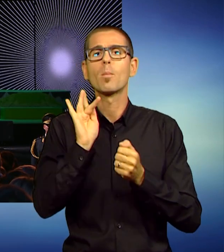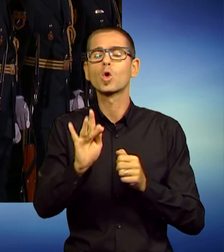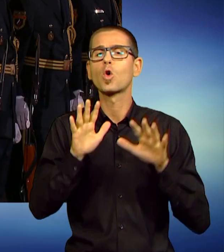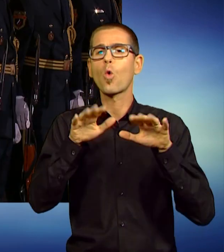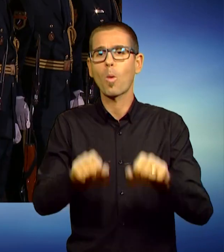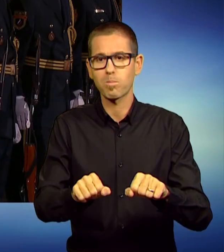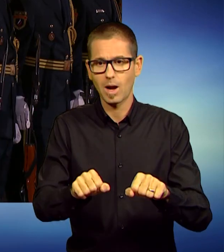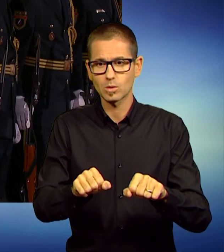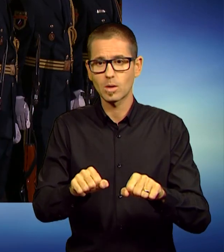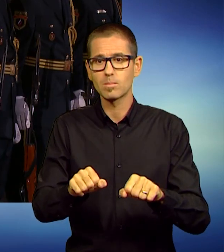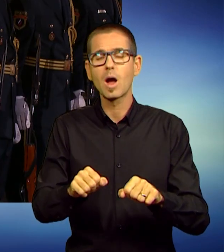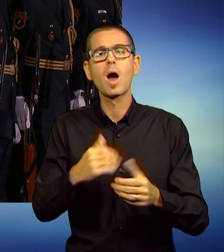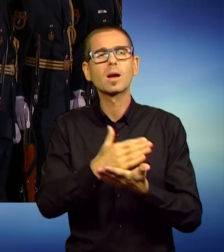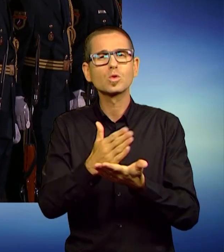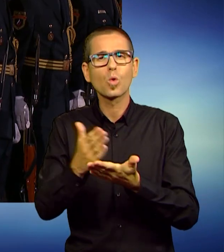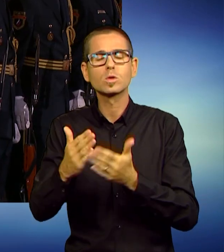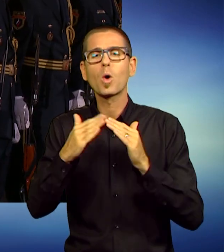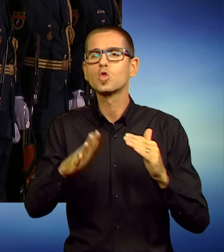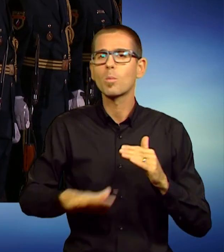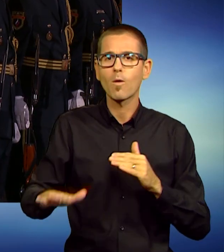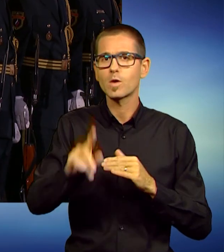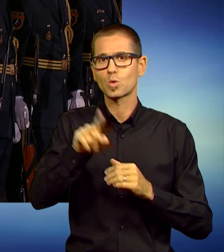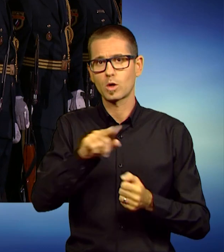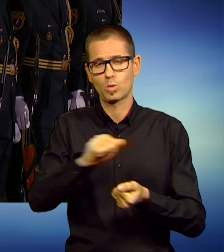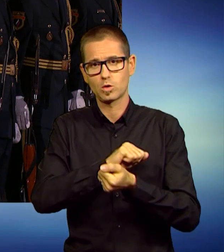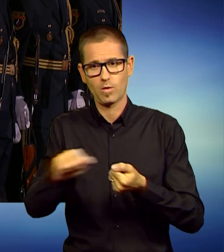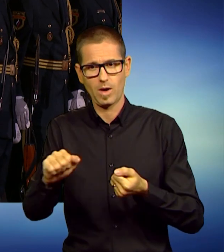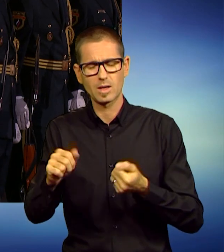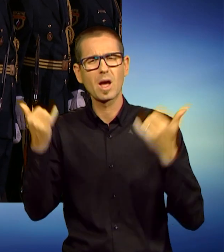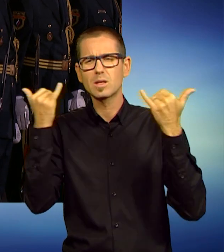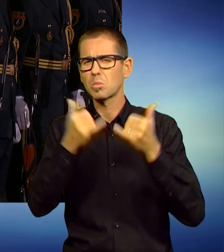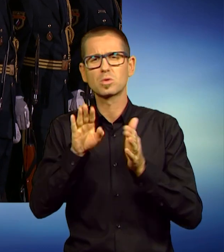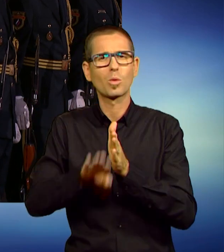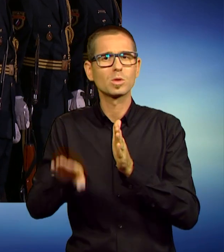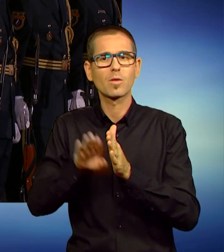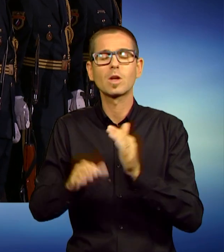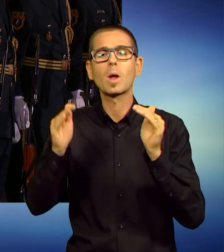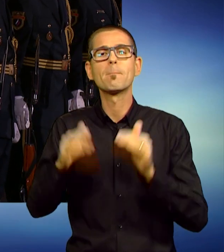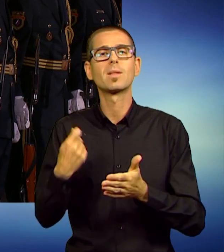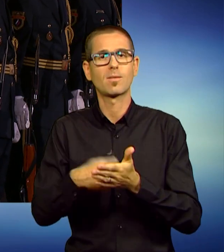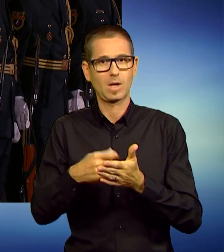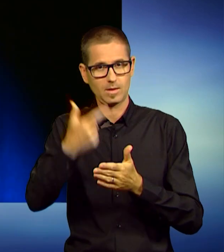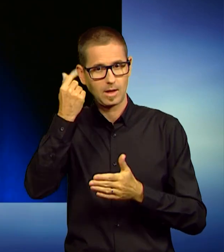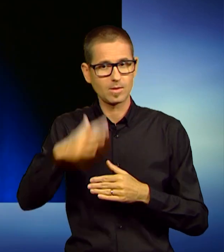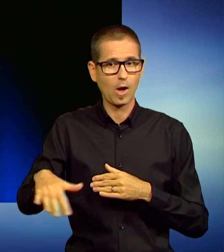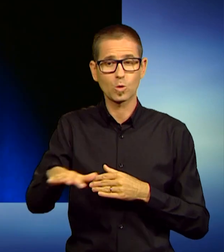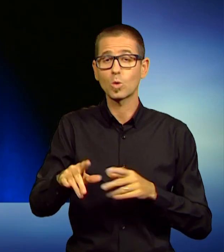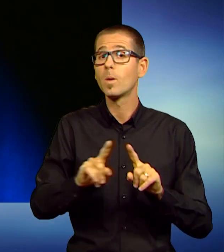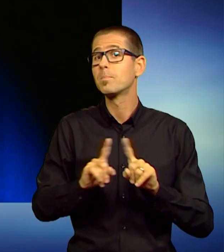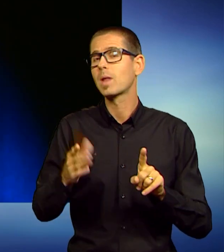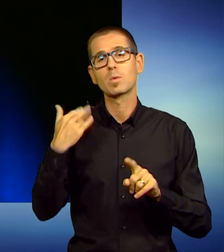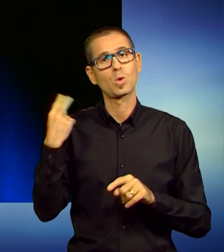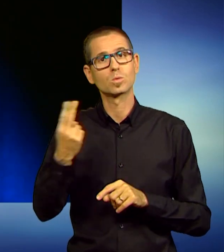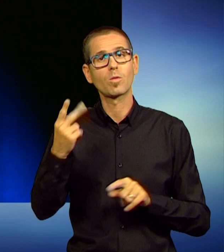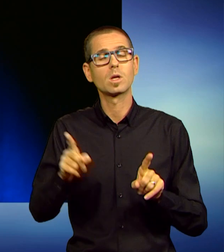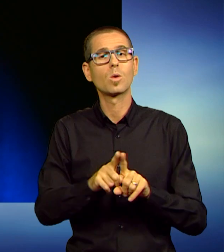jarem, razkosano domovino in uničevanje zmotno podcenjujoče manj vrednih narodov, ne bi bilo Slovenije